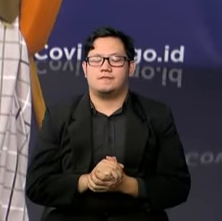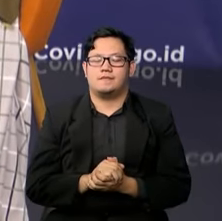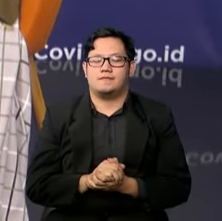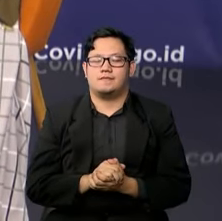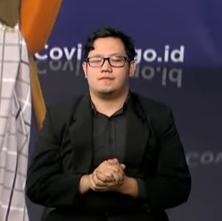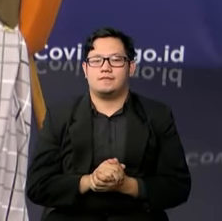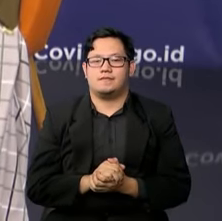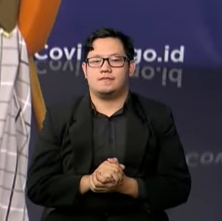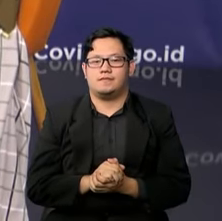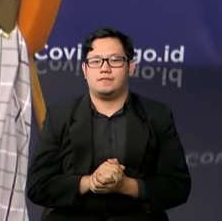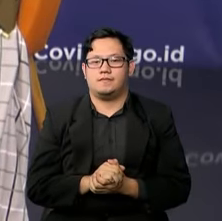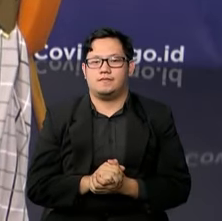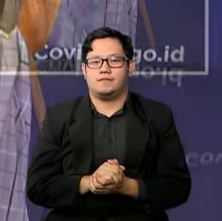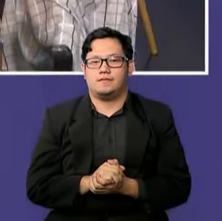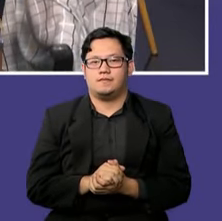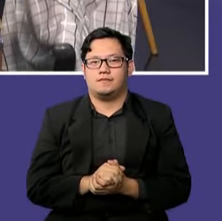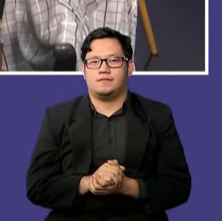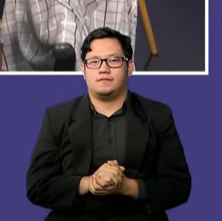Hi Ho